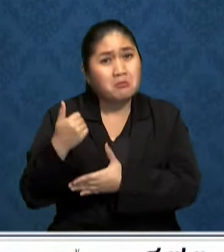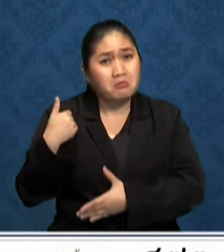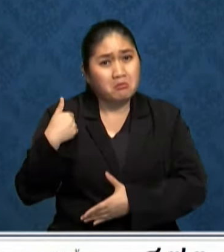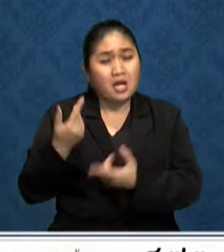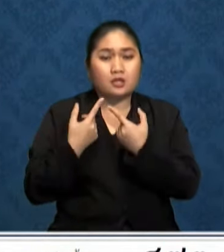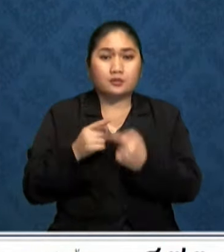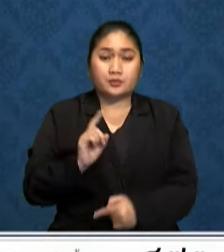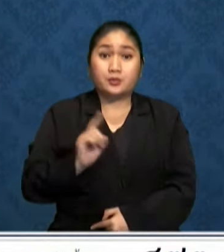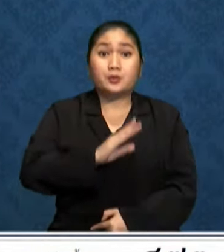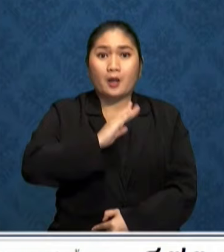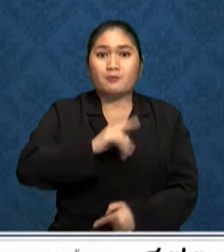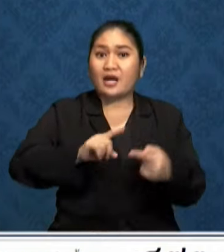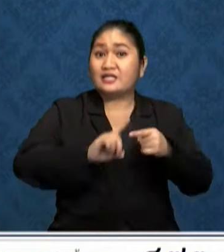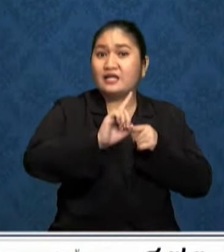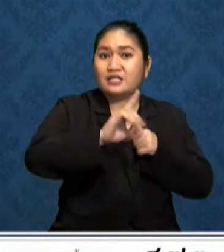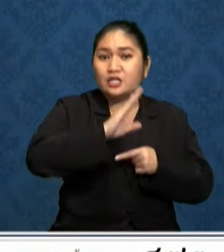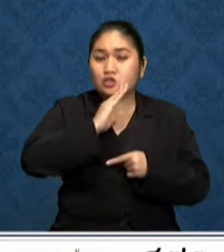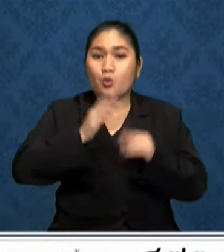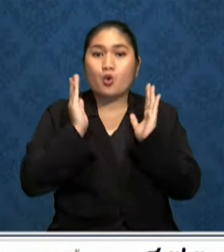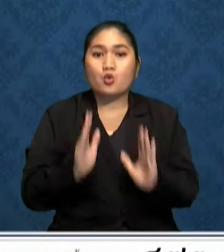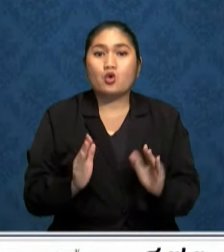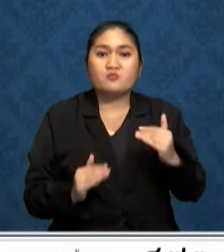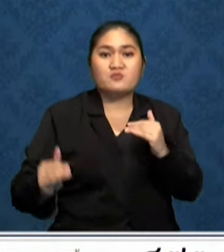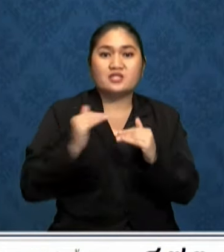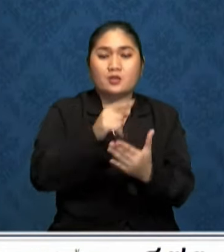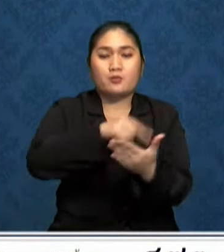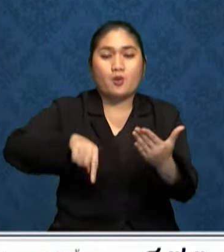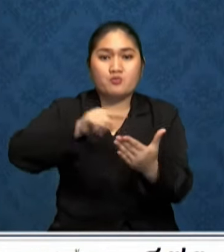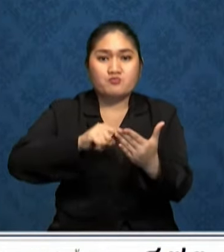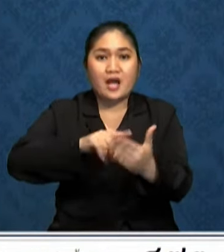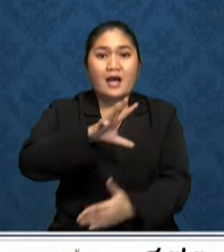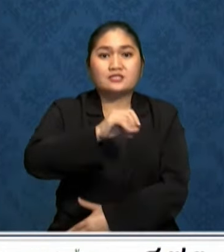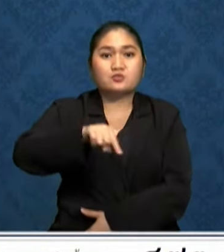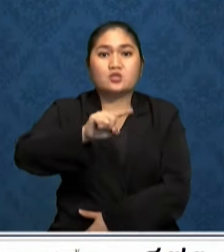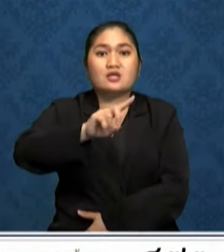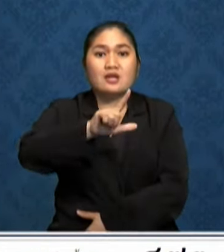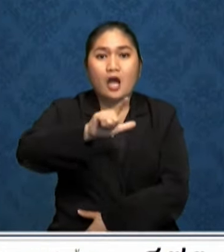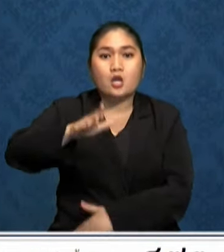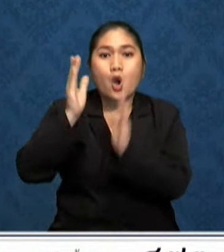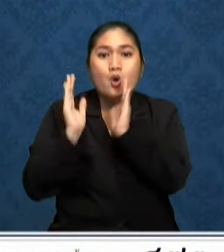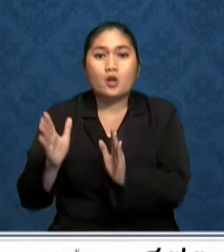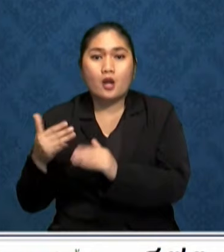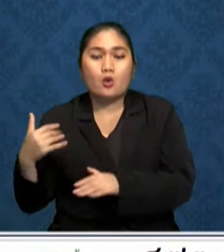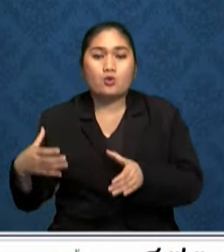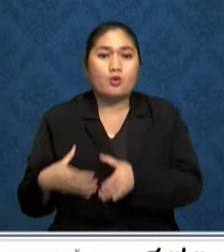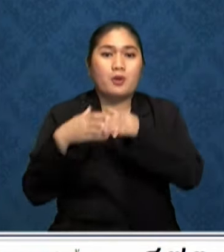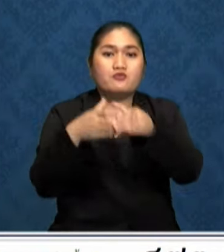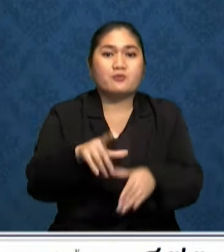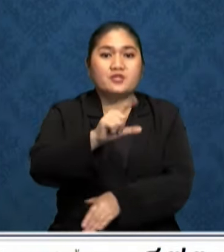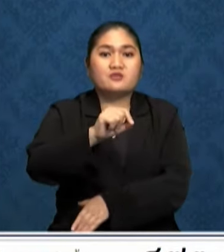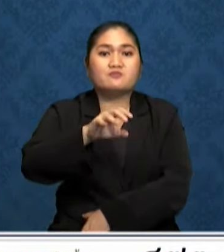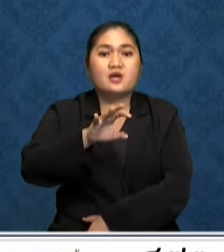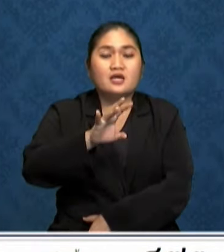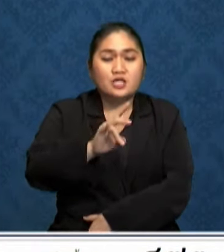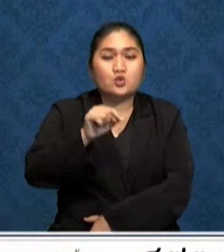เพราะว่า ในปาการทหนึ่เราจะเหว่าจากจนวนผู้ชดออกเสียง 50.1 ล้านคนมจนนคนทออกมาใช้สทนั้อยู่ที่ 29.7 ล้าน